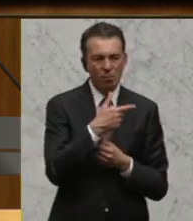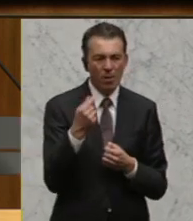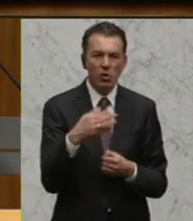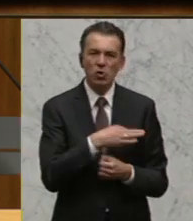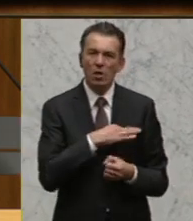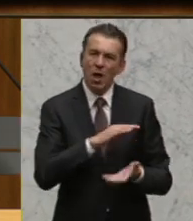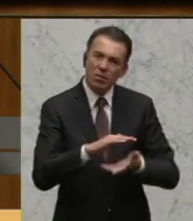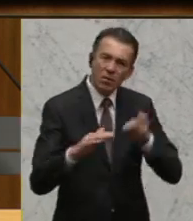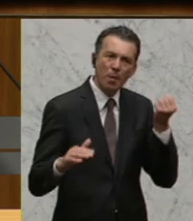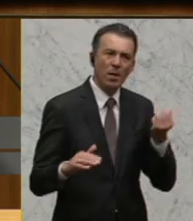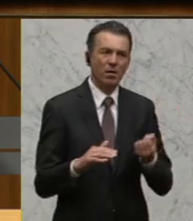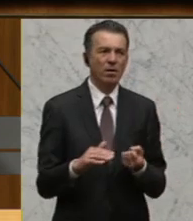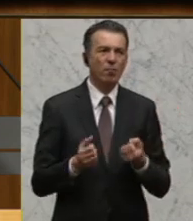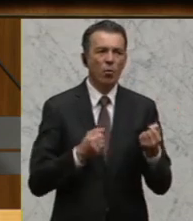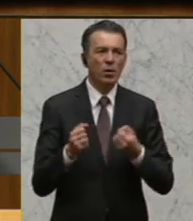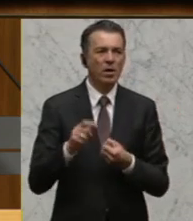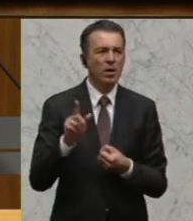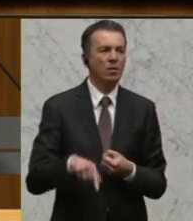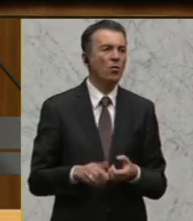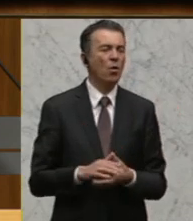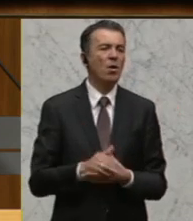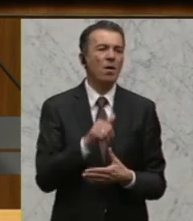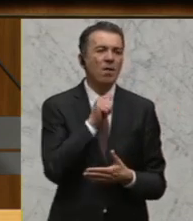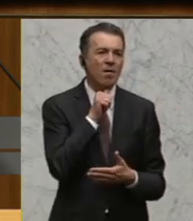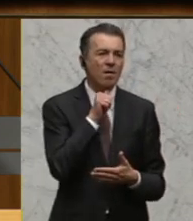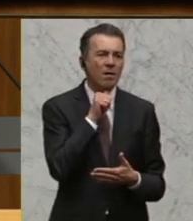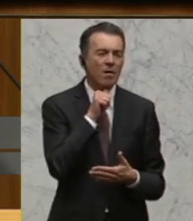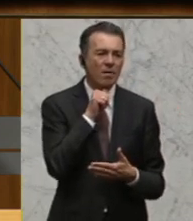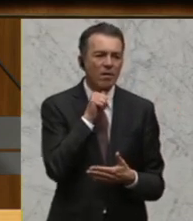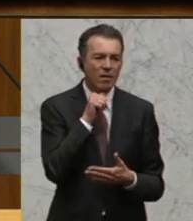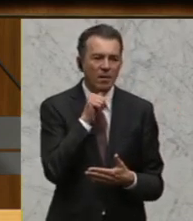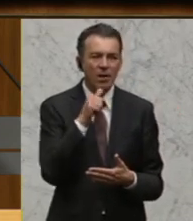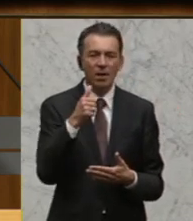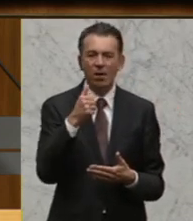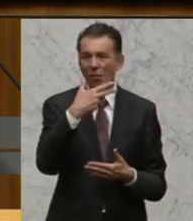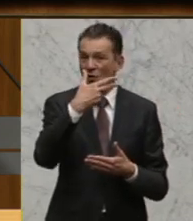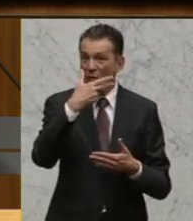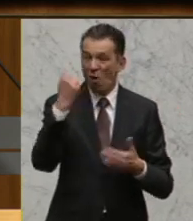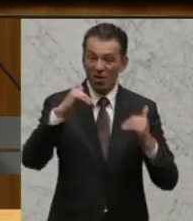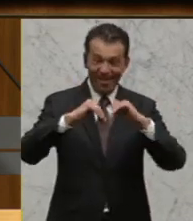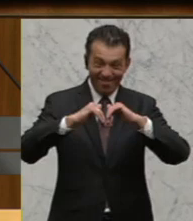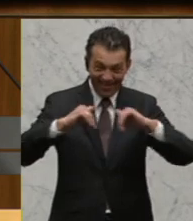Angst zu nehmen. Politik sollte nicht auf Basis von